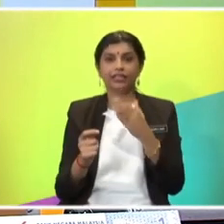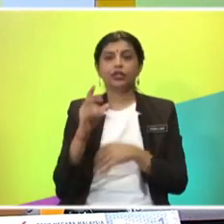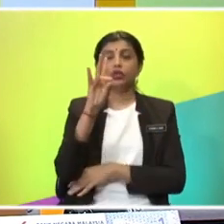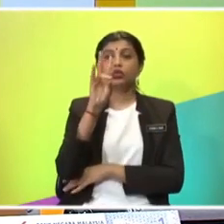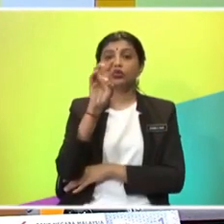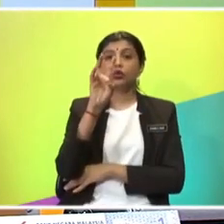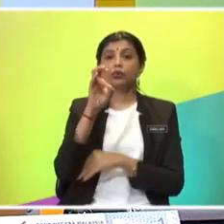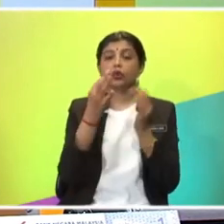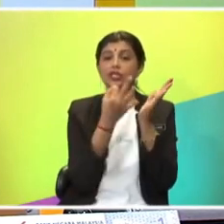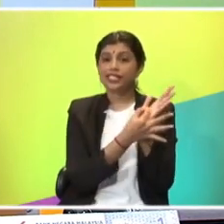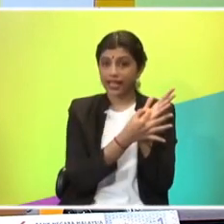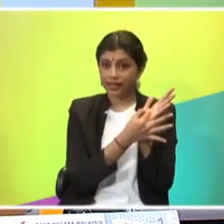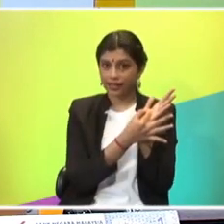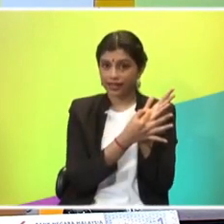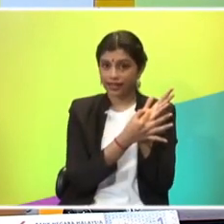RM5,413.70.